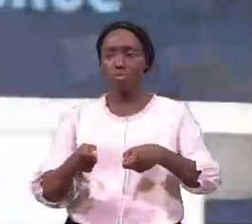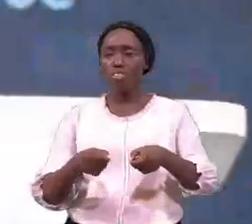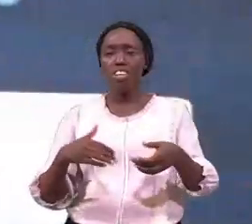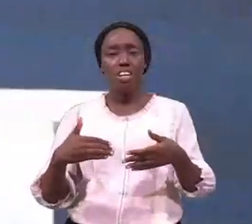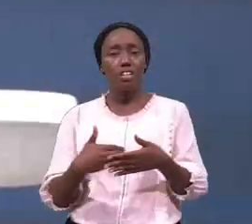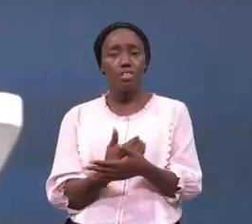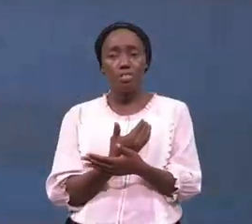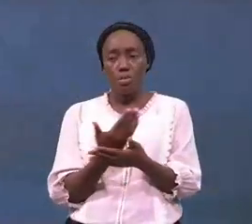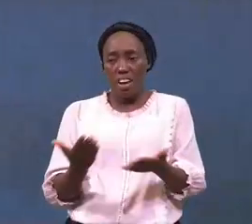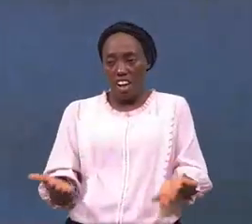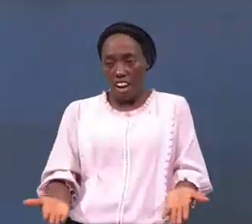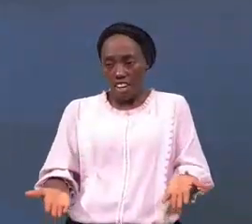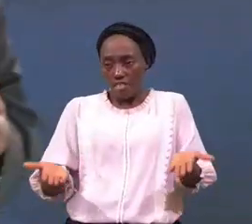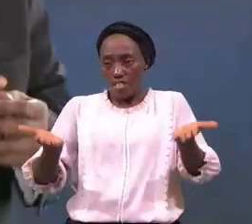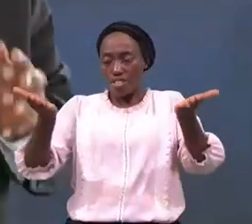Une nouvelle élévation.